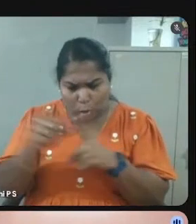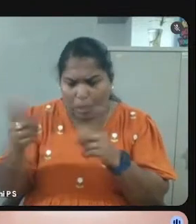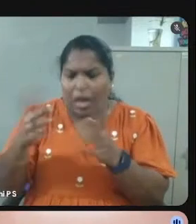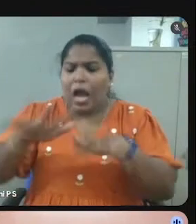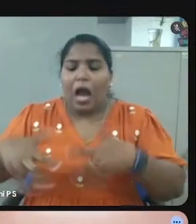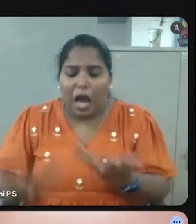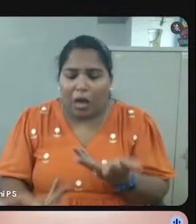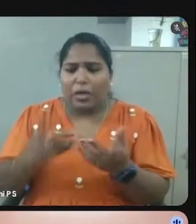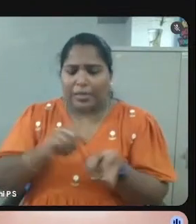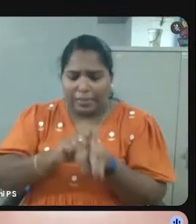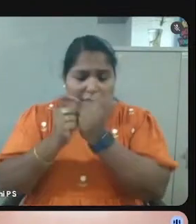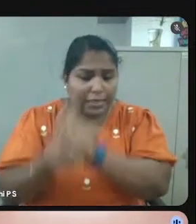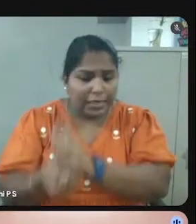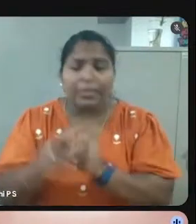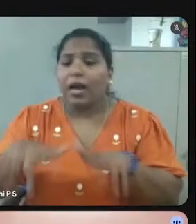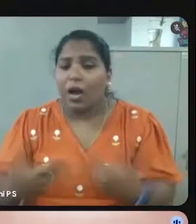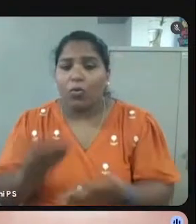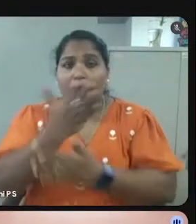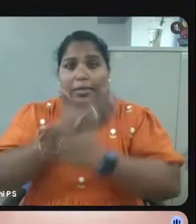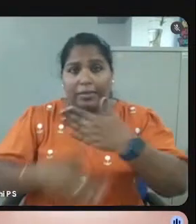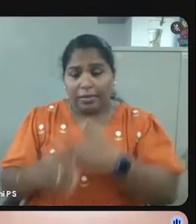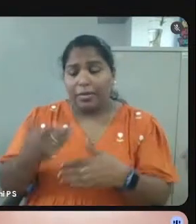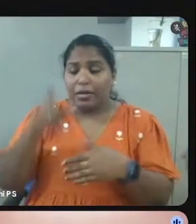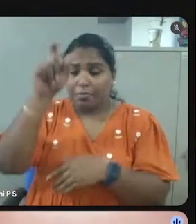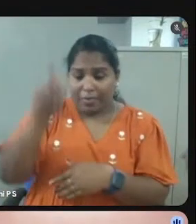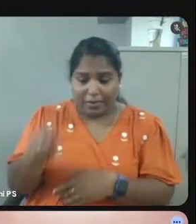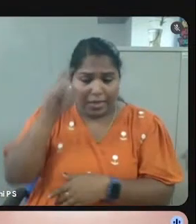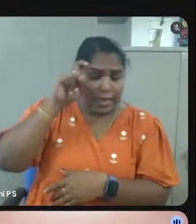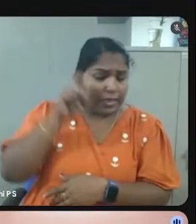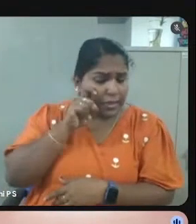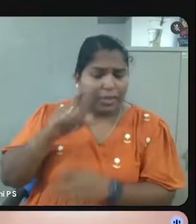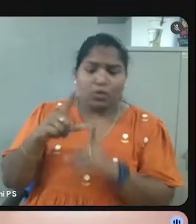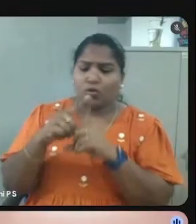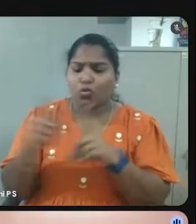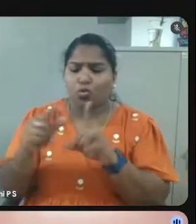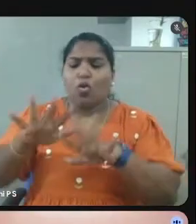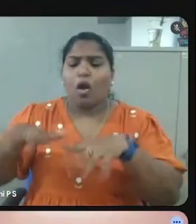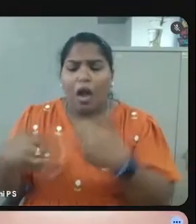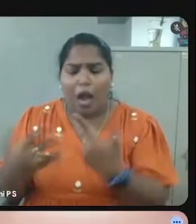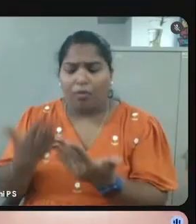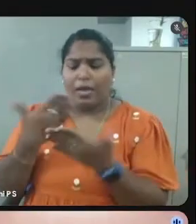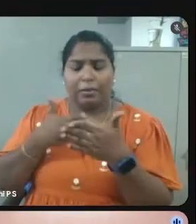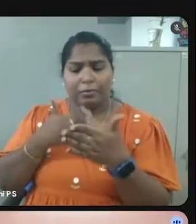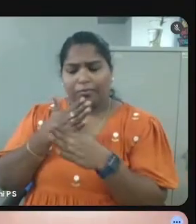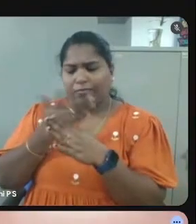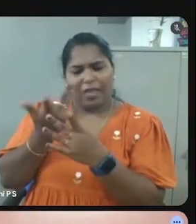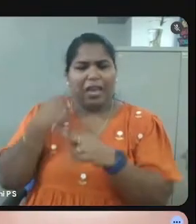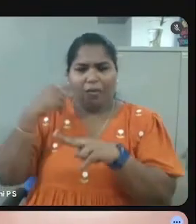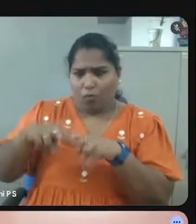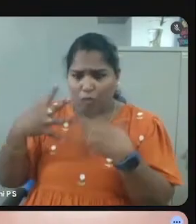മോഡിഫിക്കേഷൻ ചെയ്യാനും ഡിസബിലിറ്റിയിലെ സെക്ഷൽ ആക്ടിവിറ്റി എന്ന് നന്നായിട്ട് കൊടുത്ത് അതുകൊണ്ട് പ്രിവെന്റ് ചെയ്യാനുമുള്ള കാര്യം